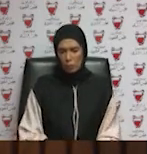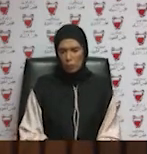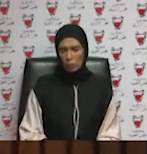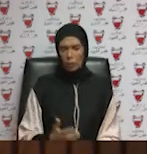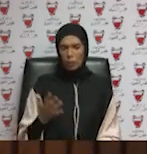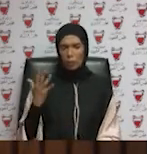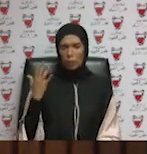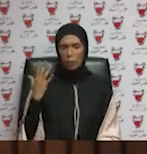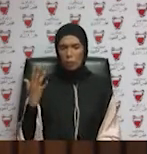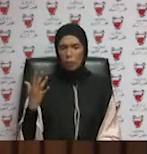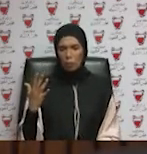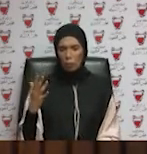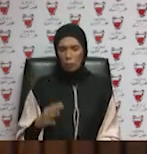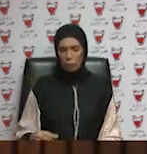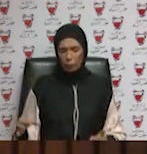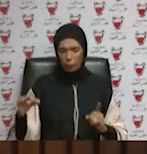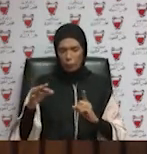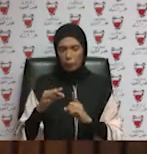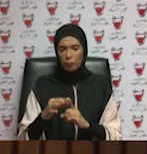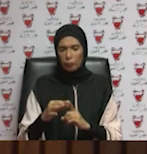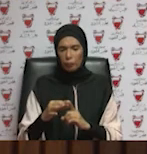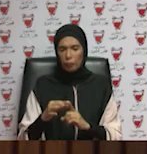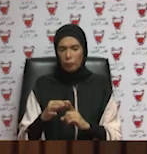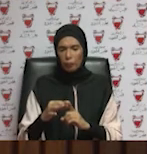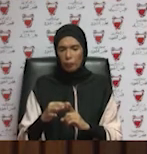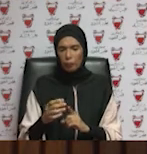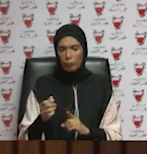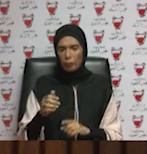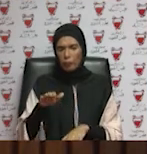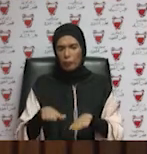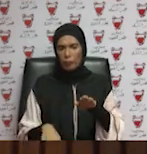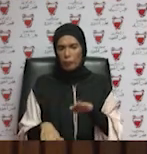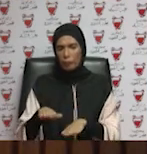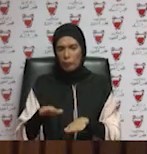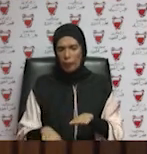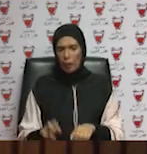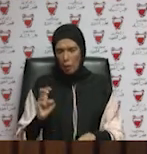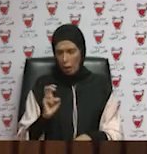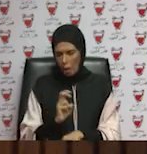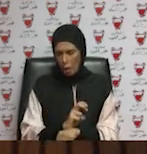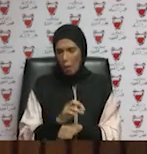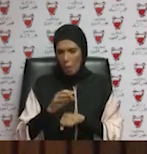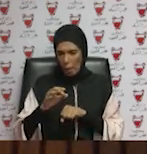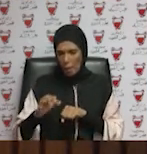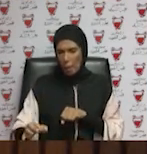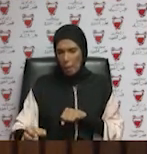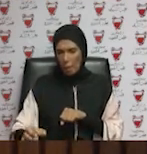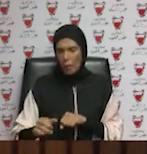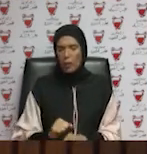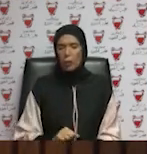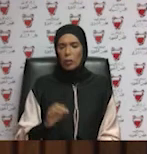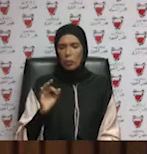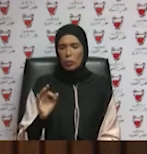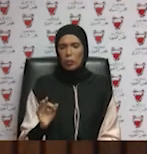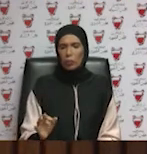5. إن من أهداف الرئيسية التي وضعتها الدولة الميزانية العامة ضبط الدين العام عند المستويات القابلة للتحكم،